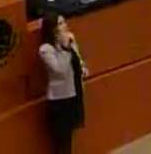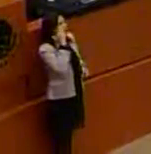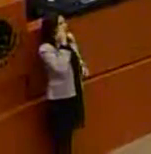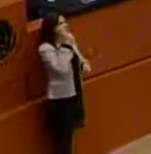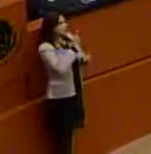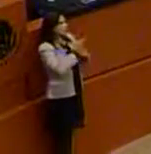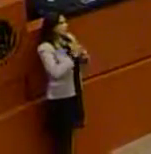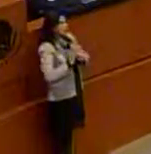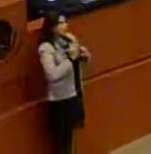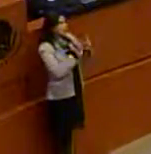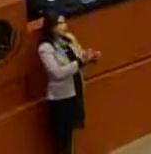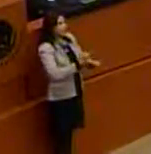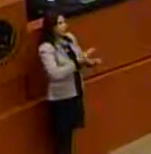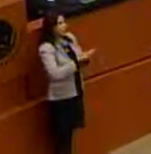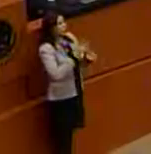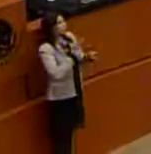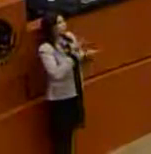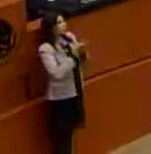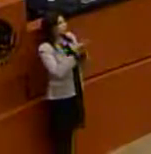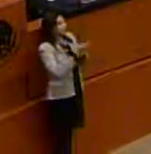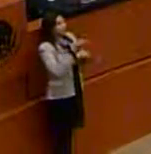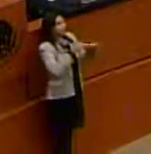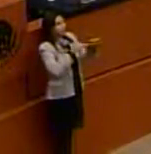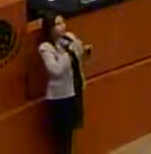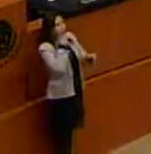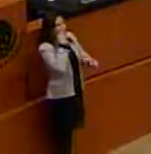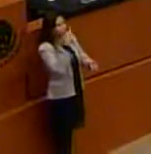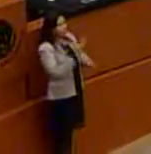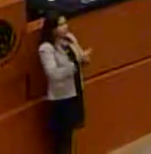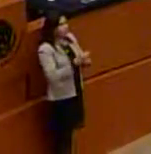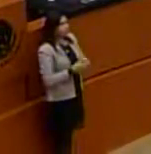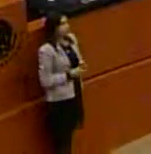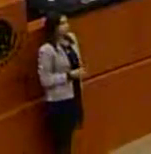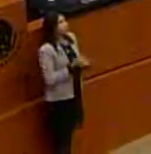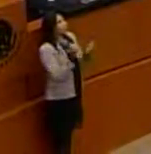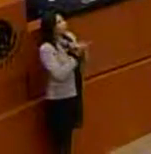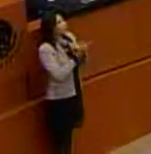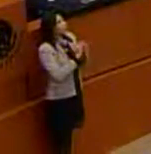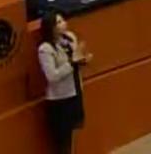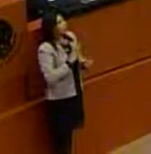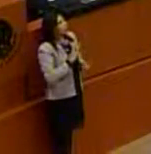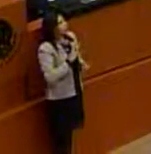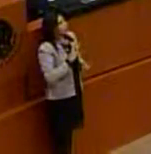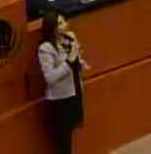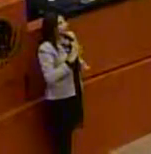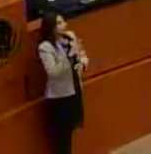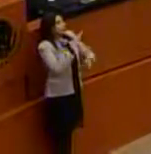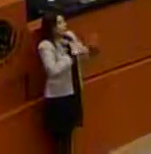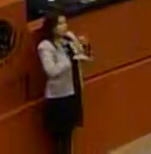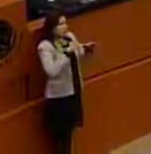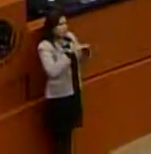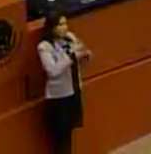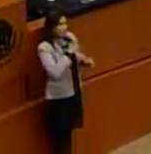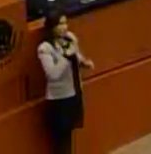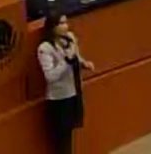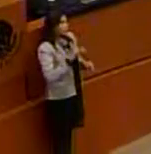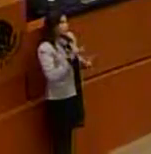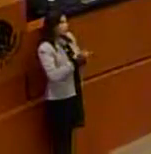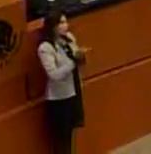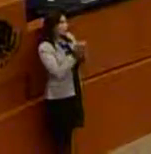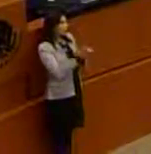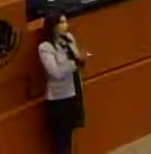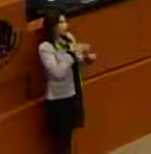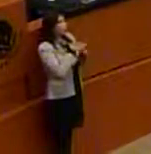Slide. Il est également objecté que si tout travail mérite salaire, tout revenu mérite